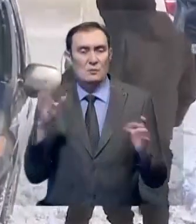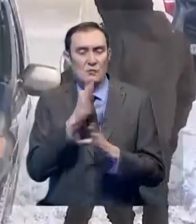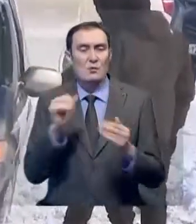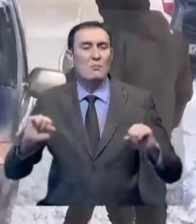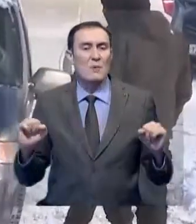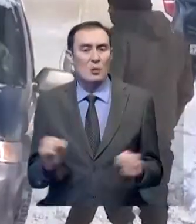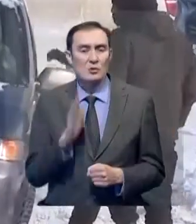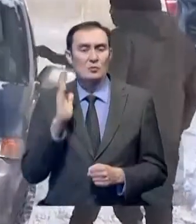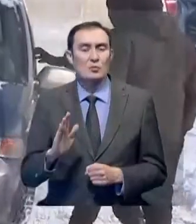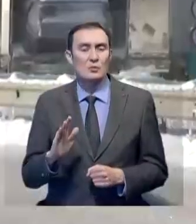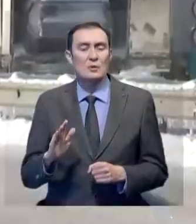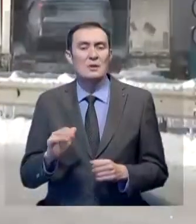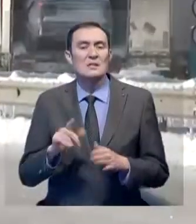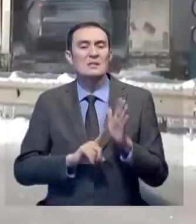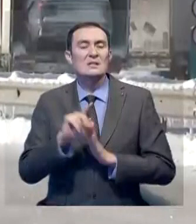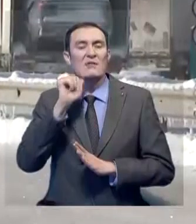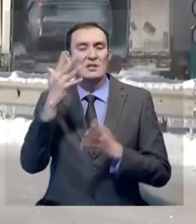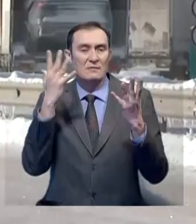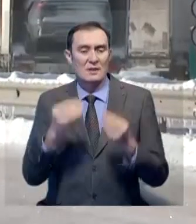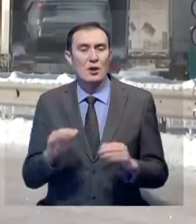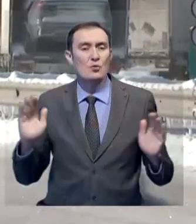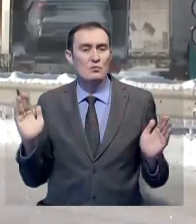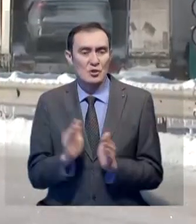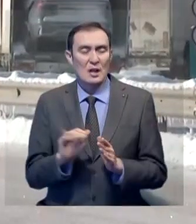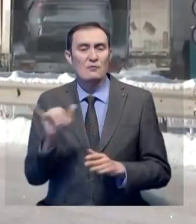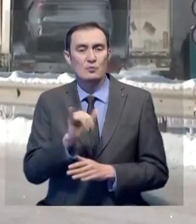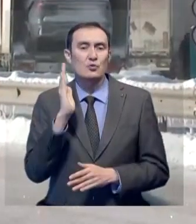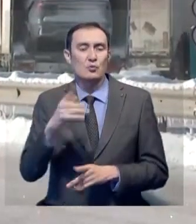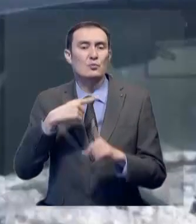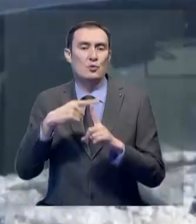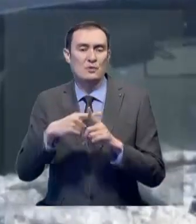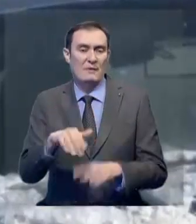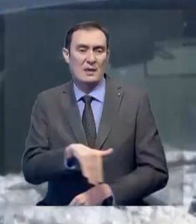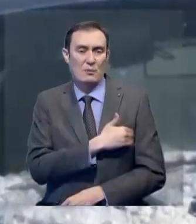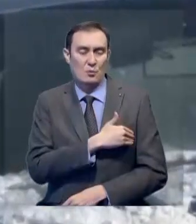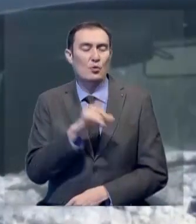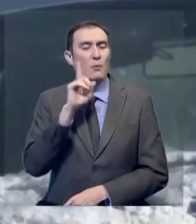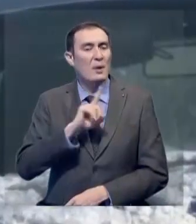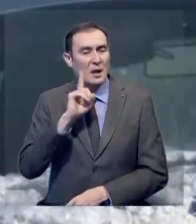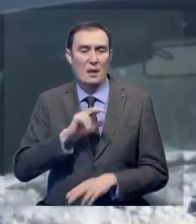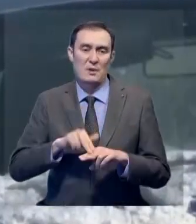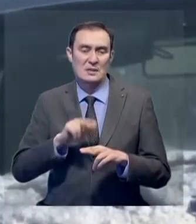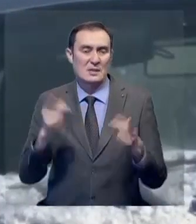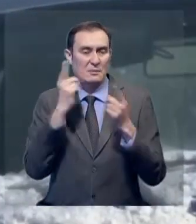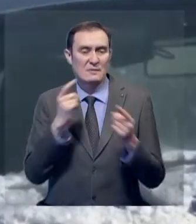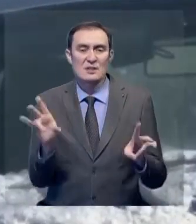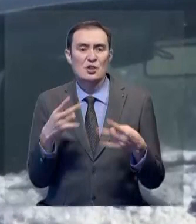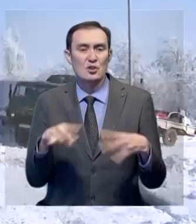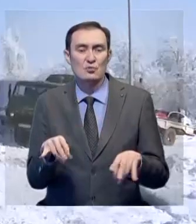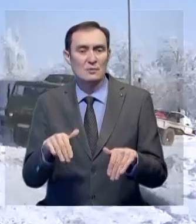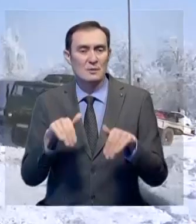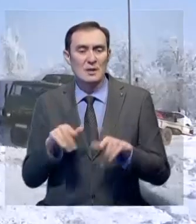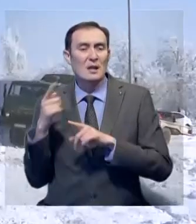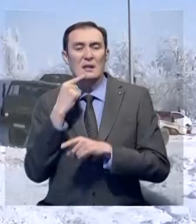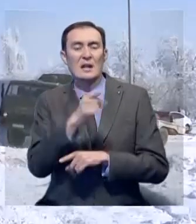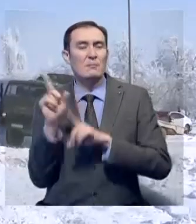морозы начнут отступать с завтрашнего дня. А уже в субботу будет плюсовая температура. Но пока полицейские призывают воздержаться от